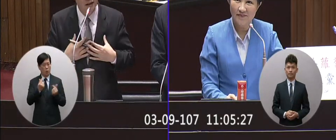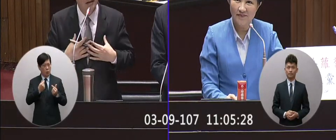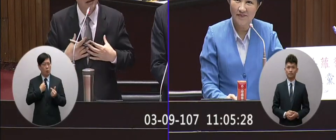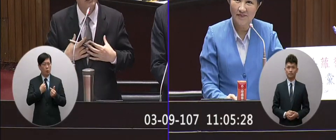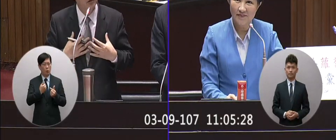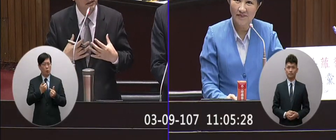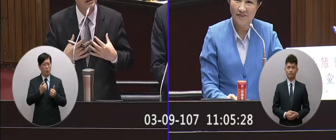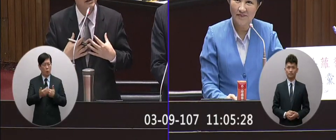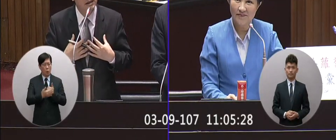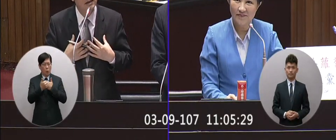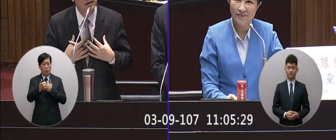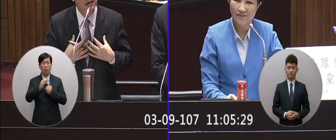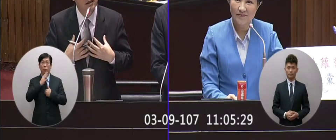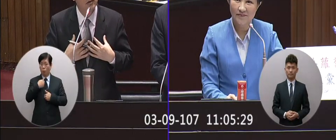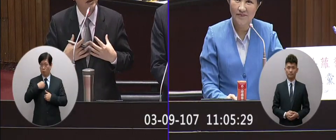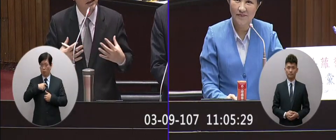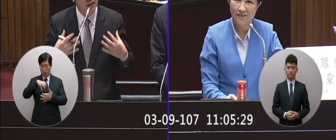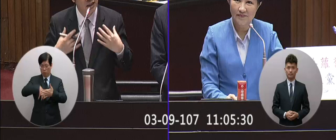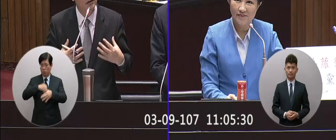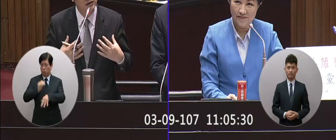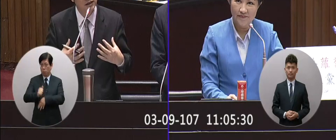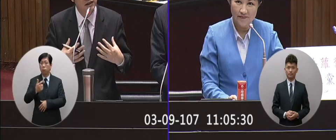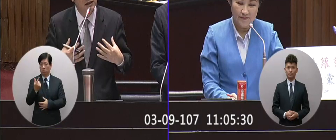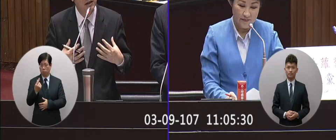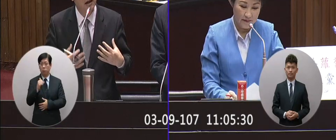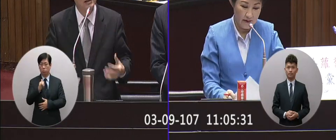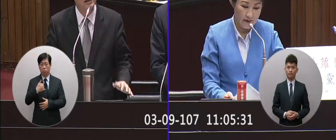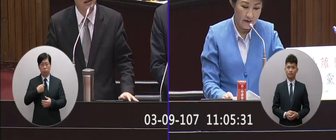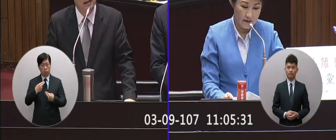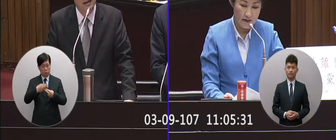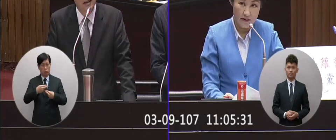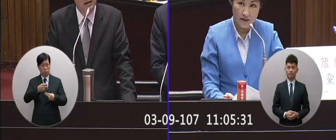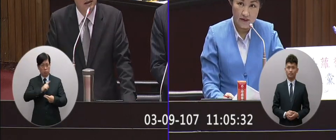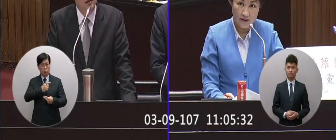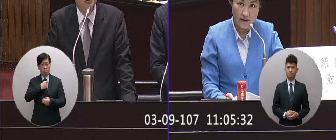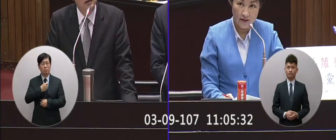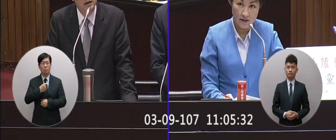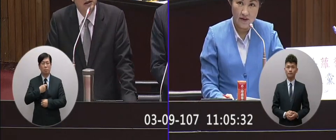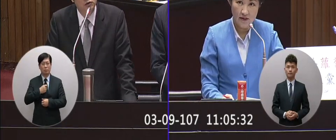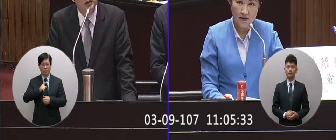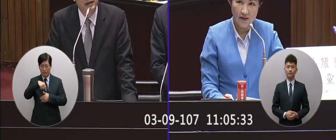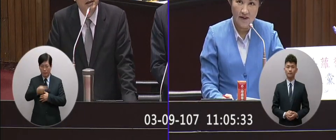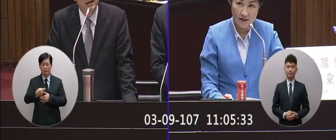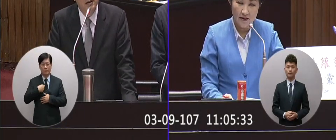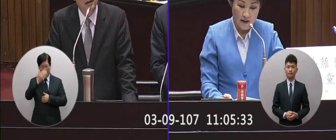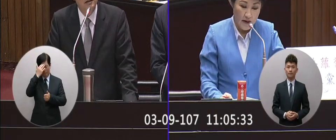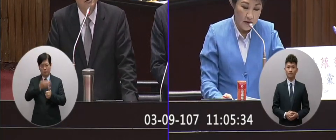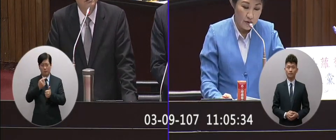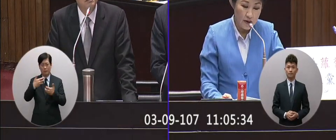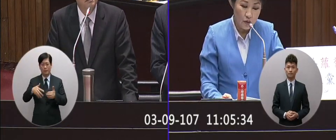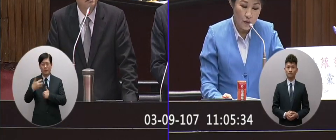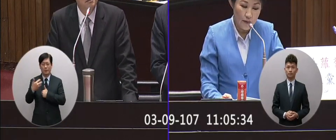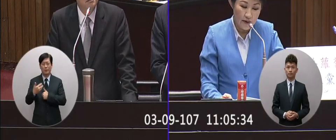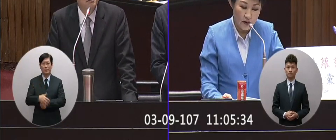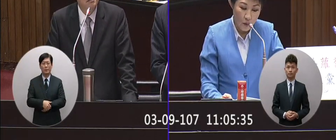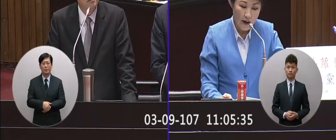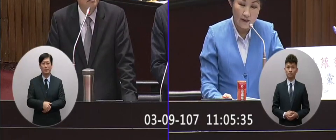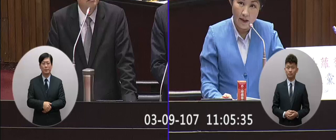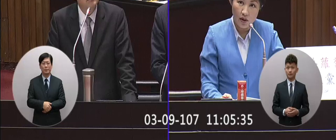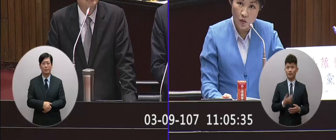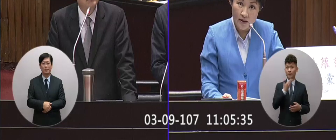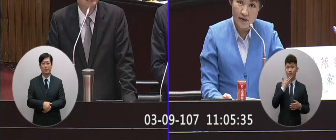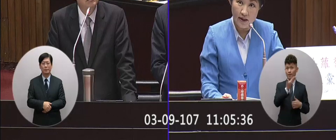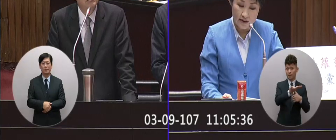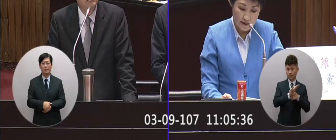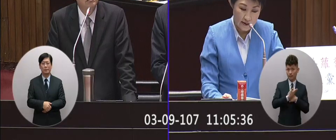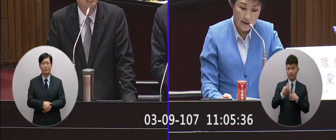是呢，我们也有我们自己的实力，对自己也要有信心。这一点，请后续呢，请卢委员指教。 除了萝卜以外，